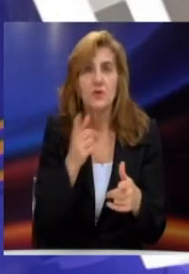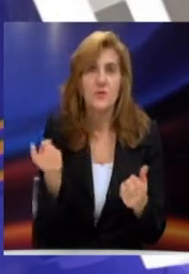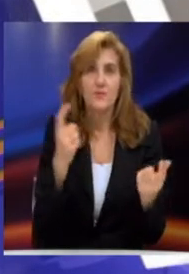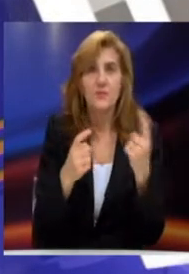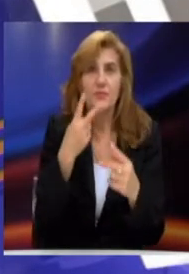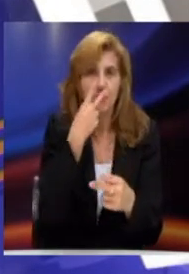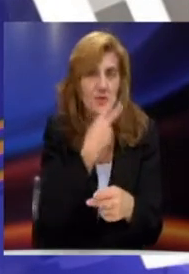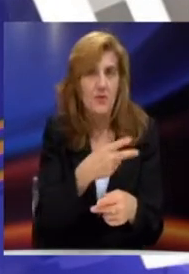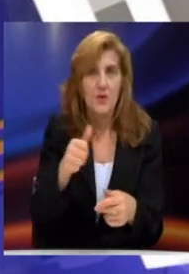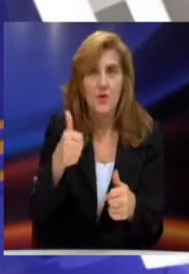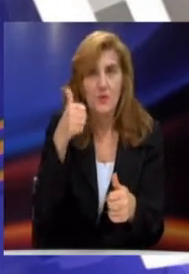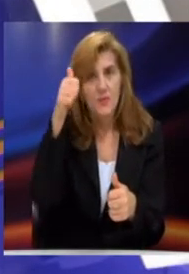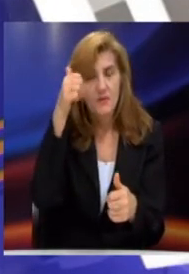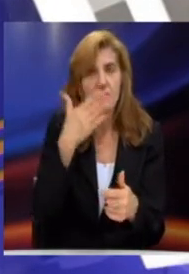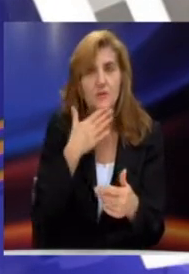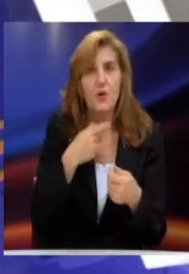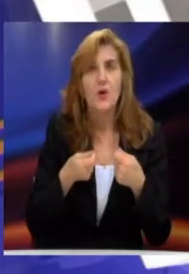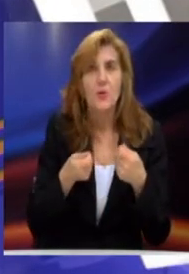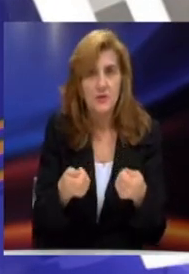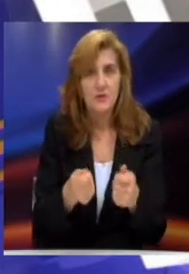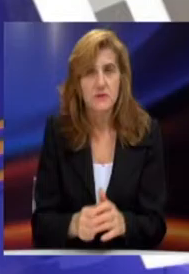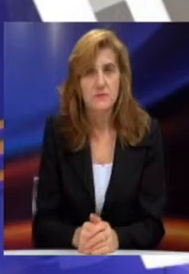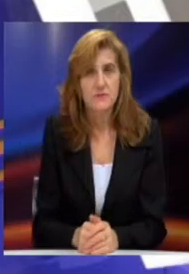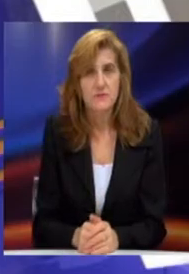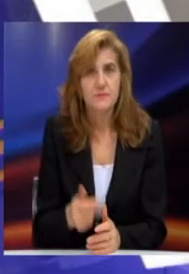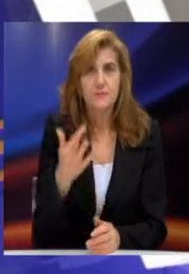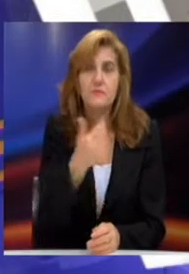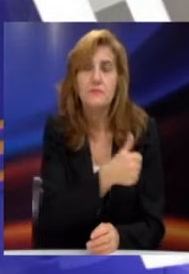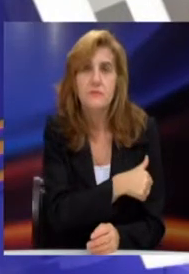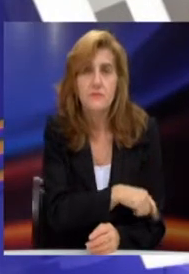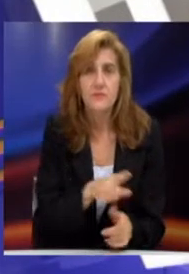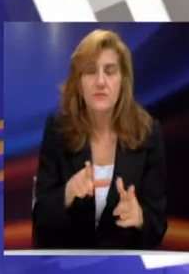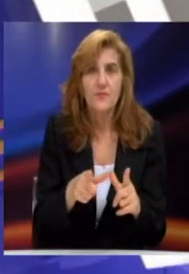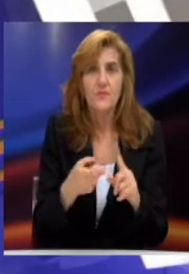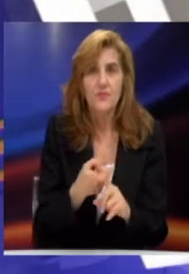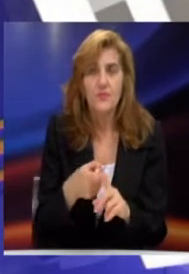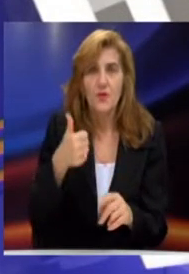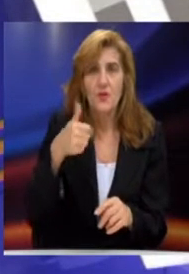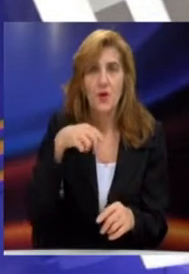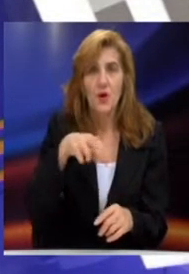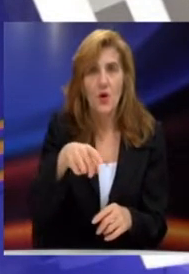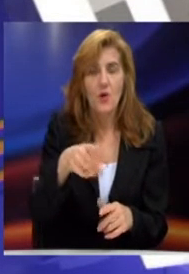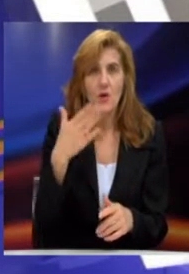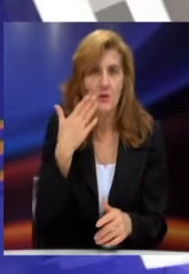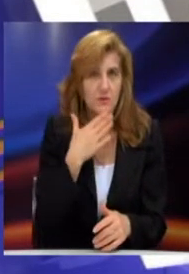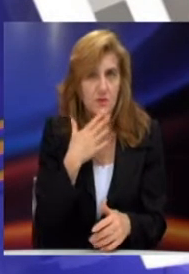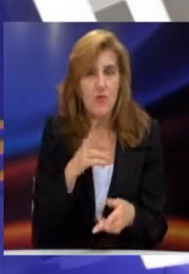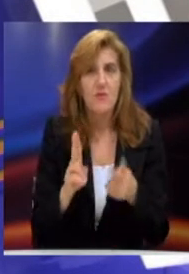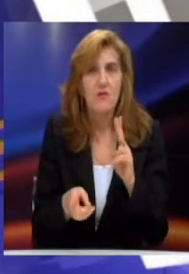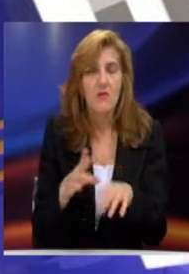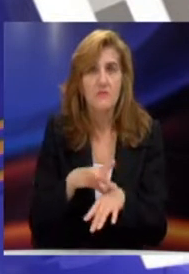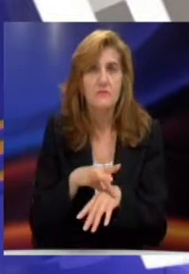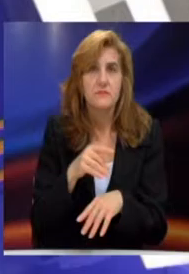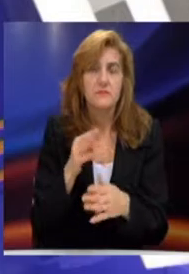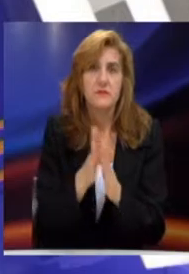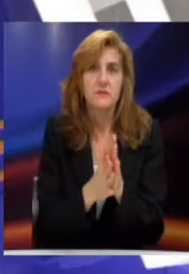upisa učenika u prve razrede osnovne škole. Ova akcija se sprovodi već nekoliko godina kroz projekat Korak do škole, koji su osmislile